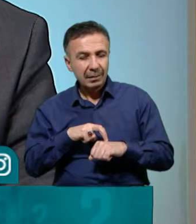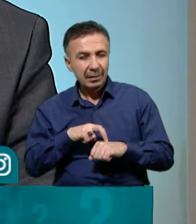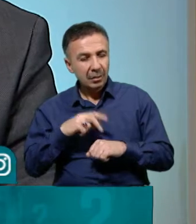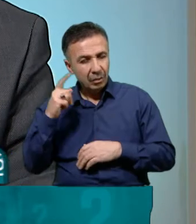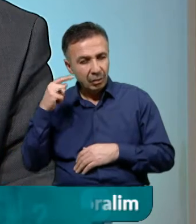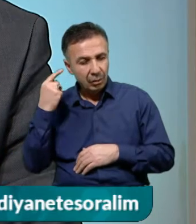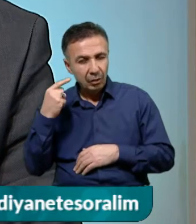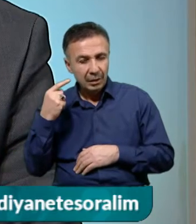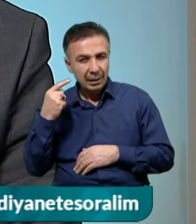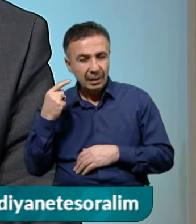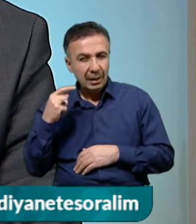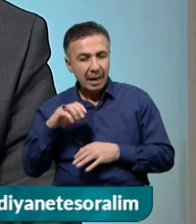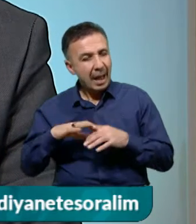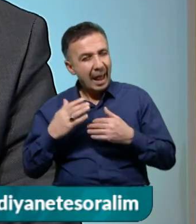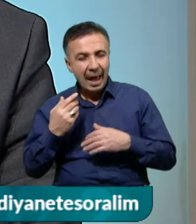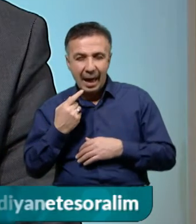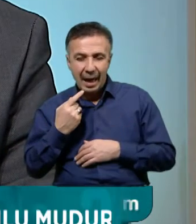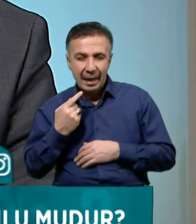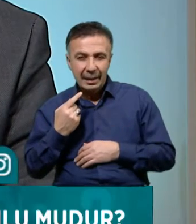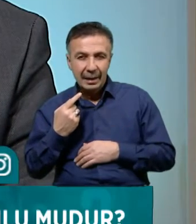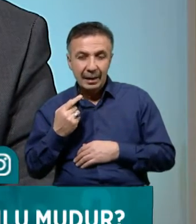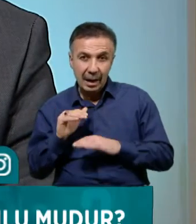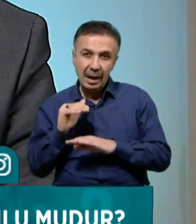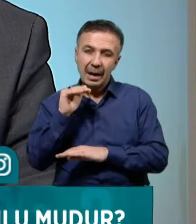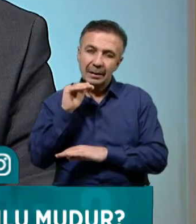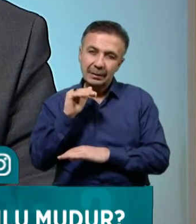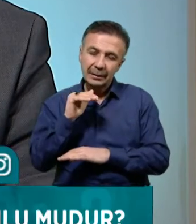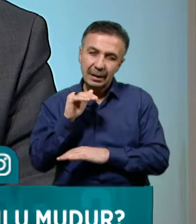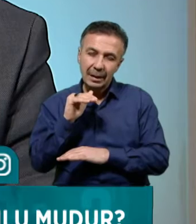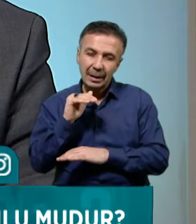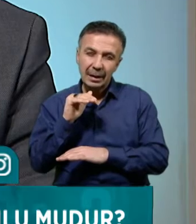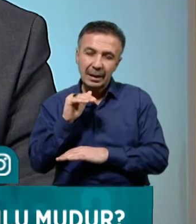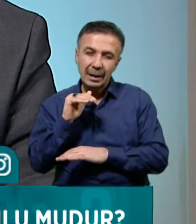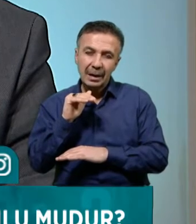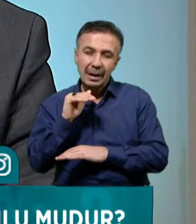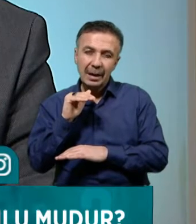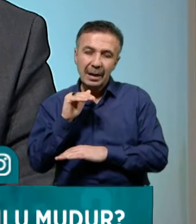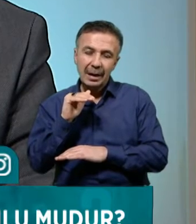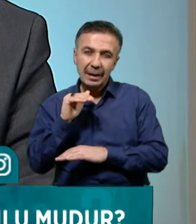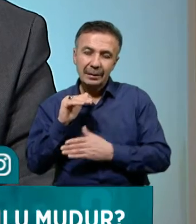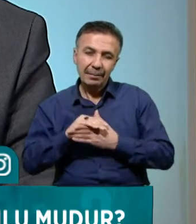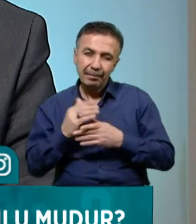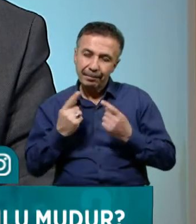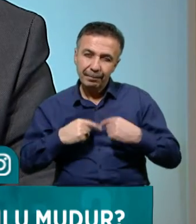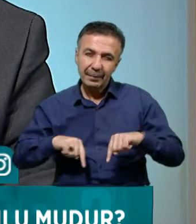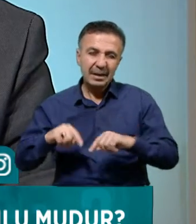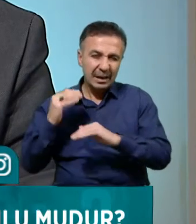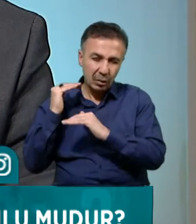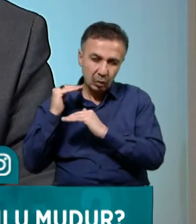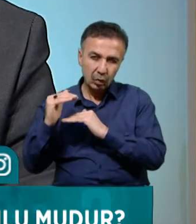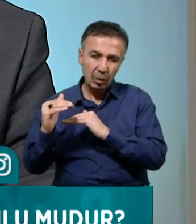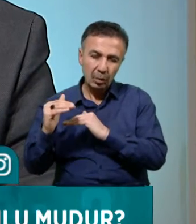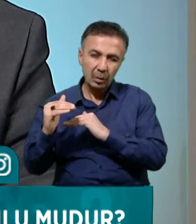düşünceler ne değil yani hayata geçirilmesi Eee ne yapılmaz çok hoşnut veya bizleri veya toplumu ne yapacak